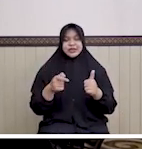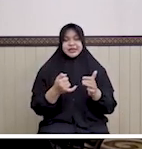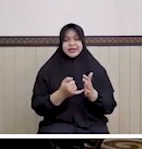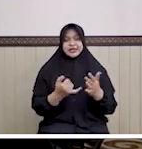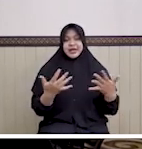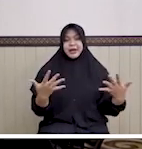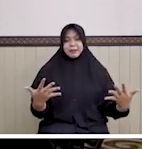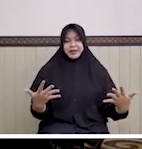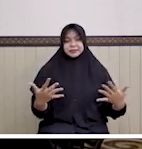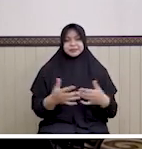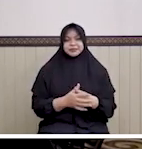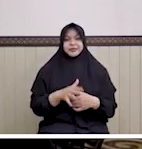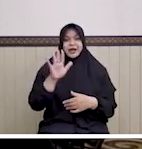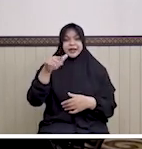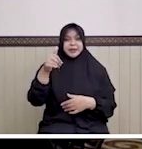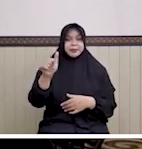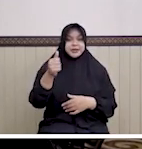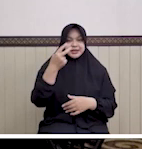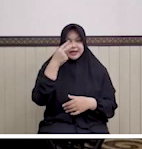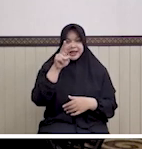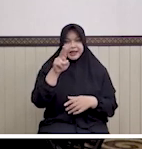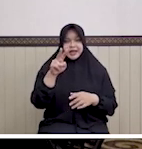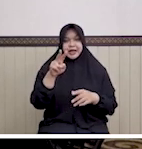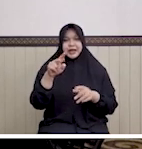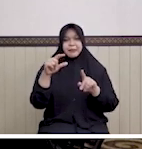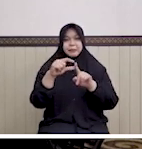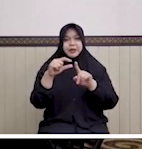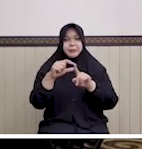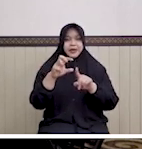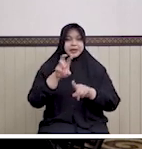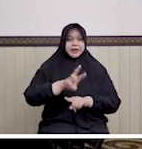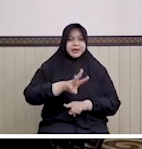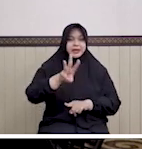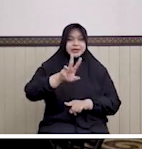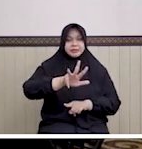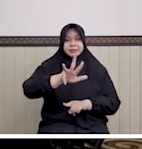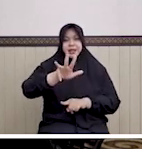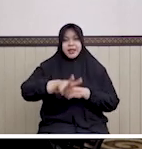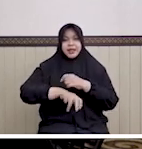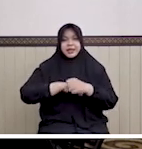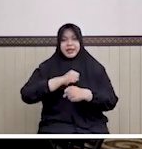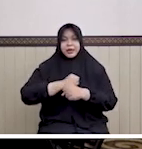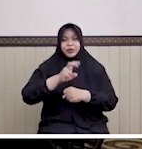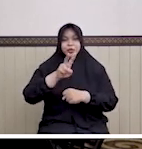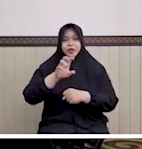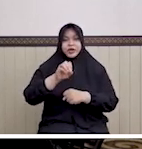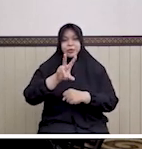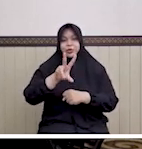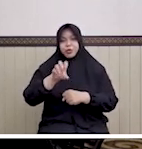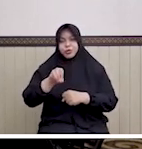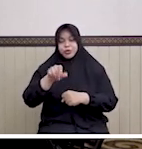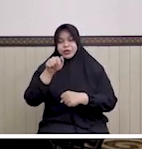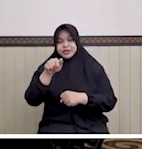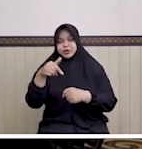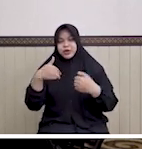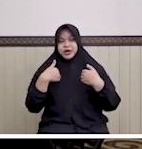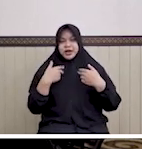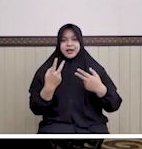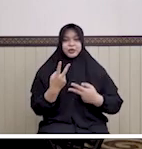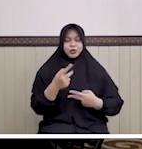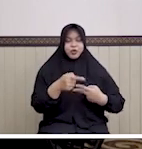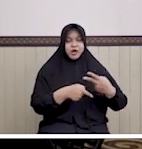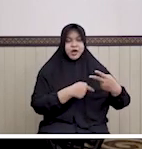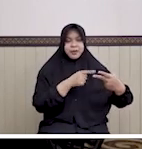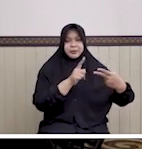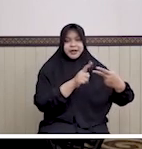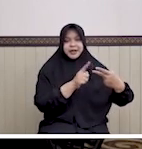itu nanti bisa dilihat dalam PP 39 ya tahun 2020 disana ada dua hal yang pertama